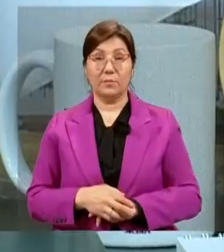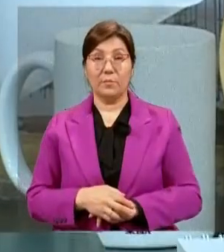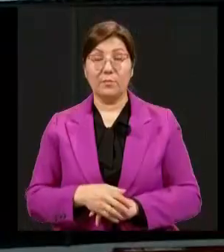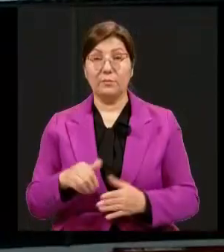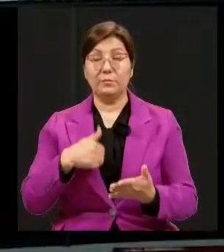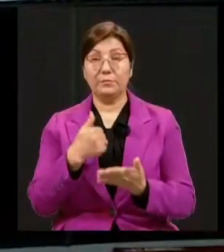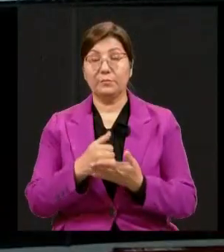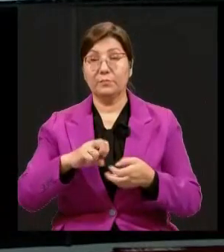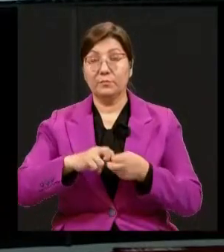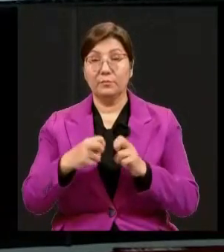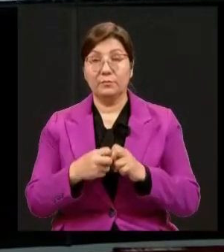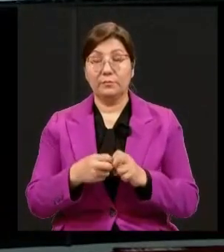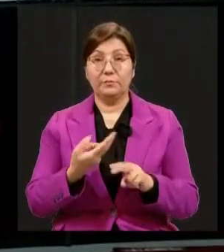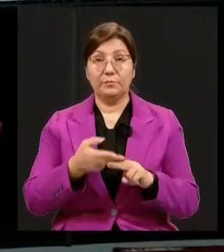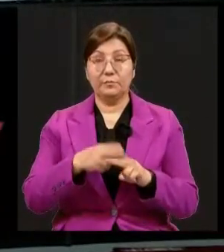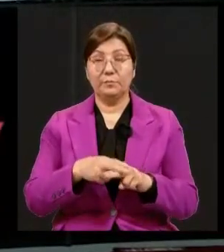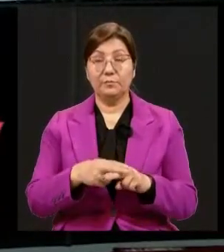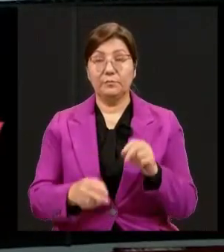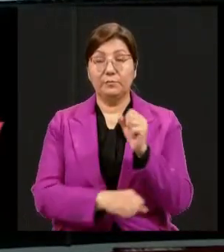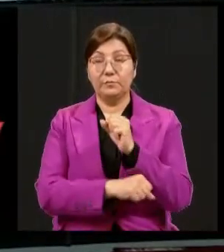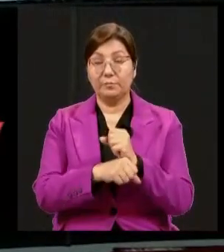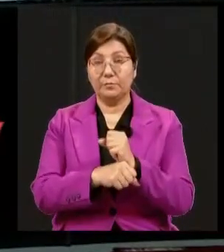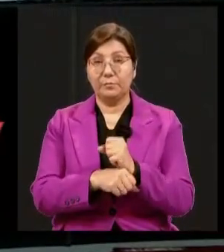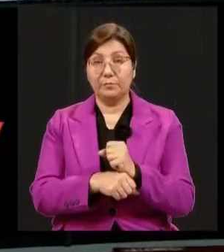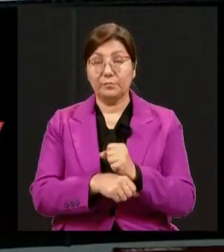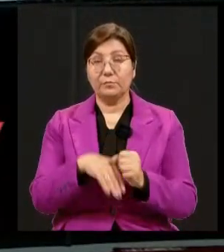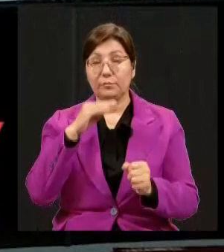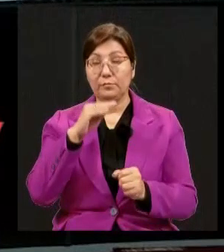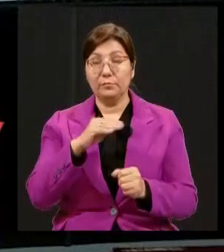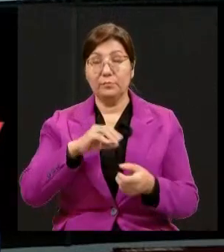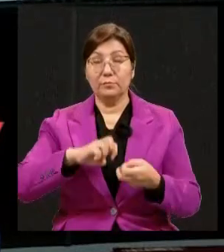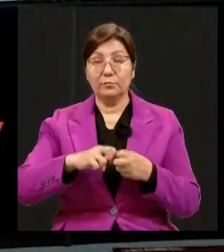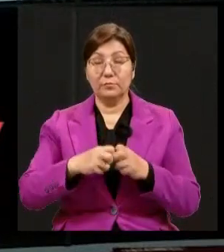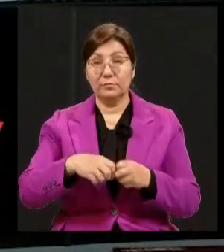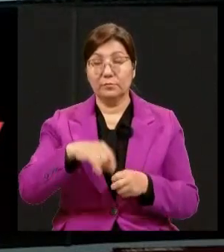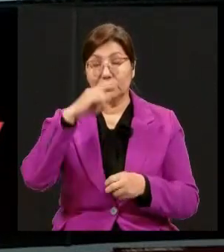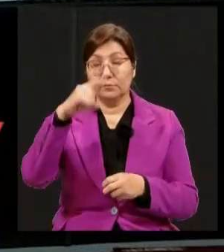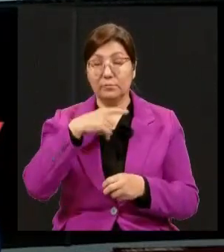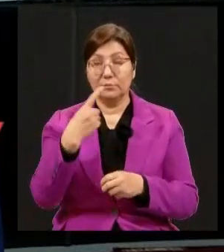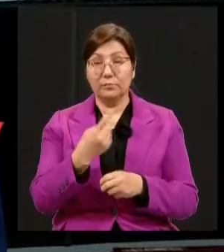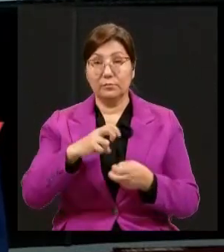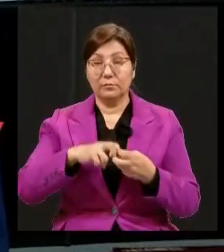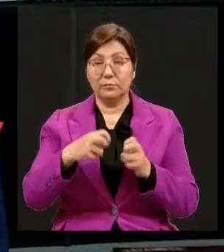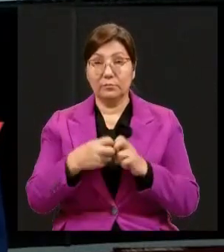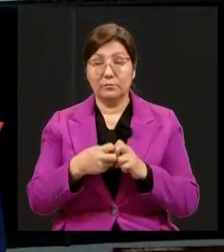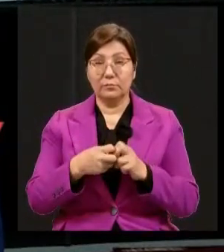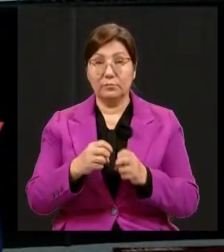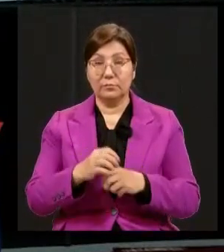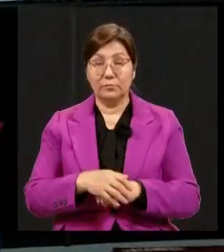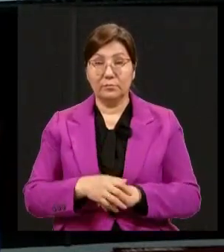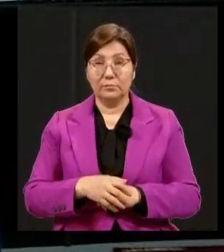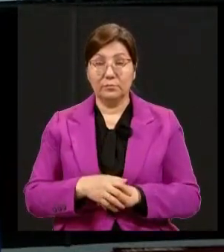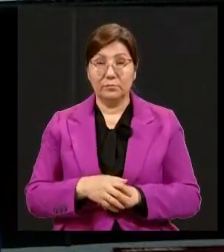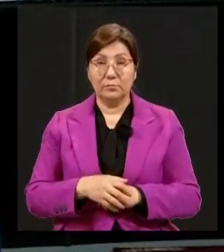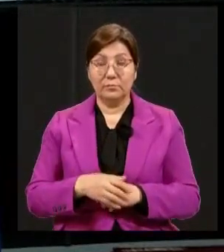Негізгі мәселе ол кадр мәселесі, маман мәселесі. Қазақтар бір сөз бар, шымшық сөзсіз қасапшы сөйлесін